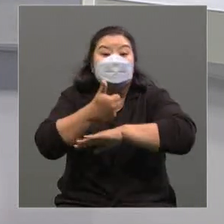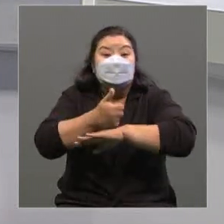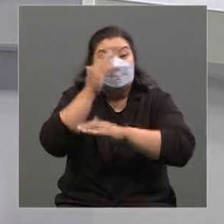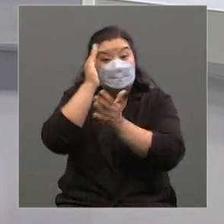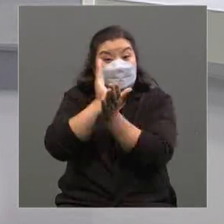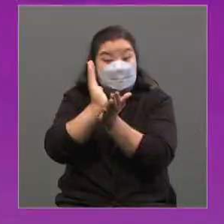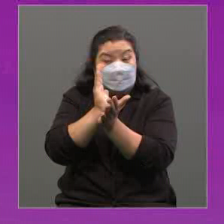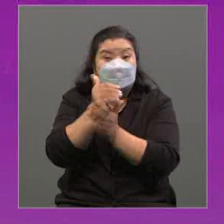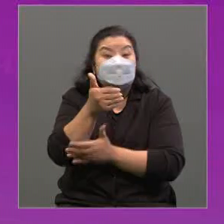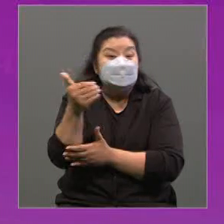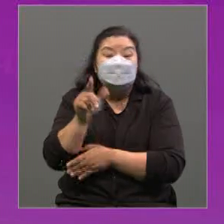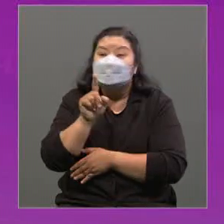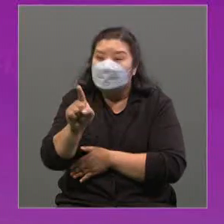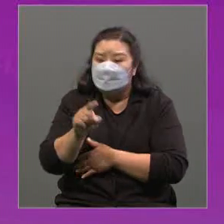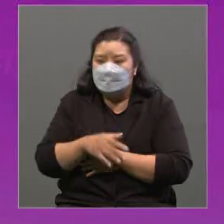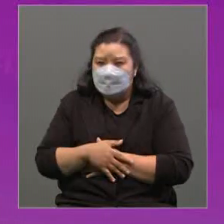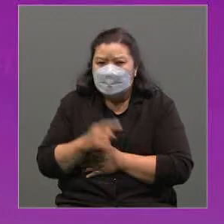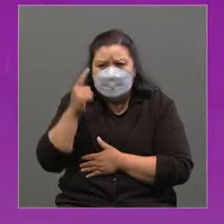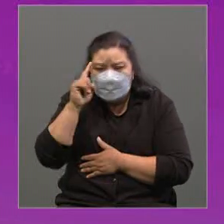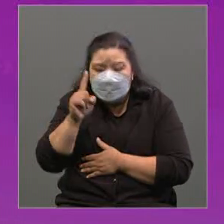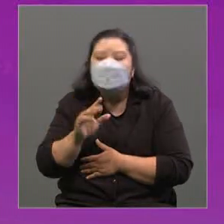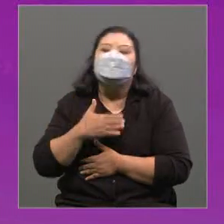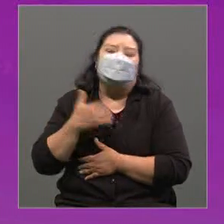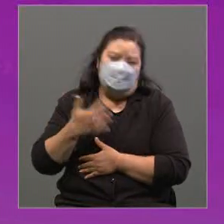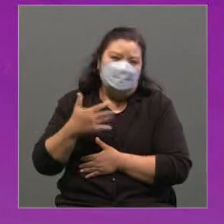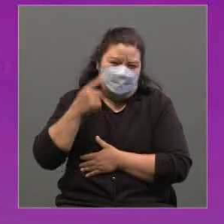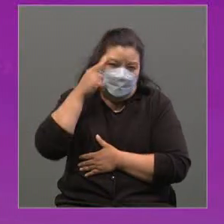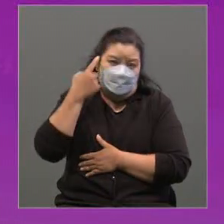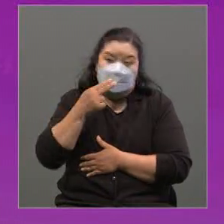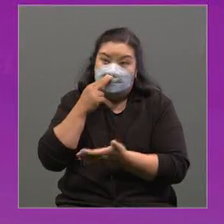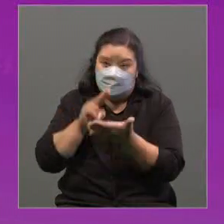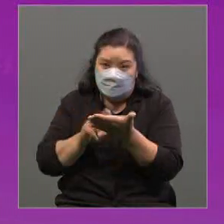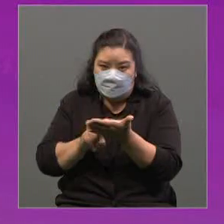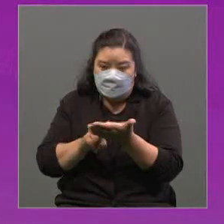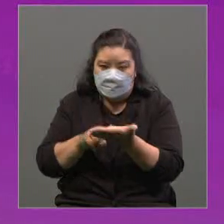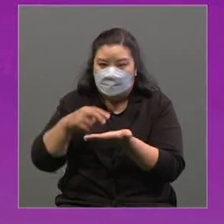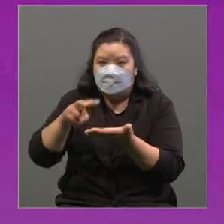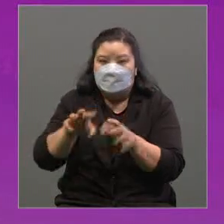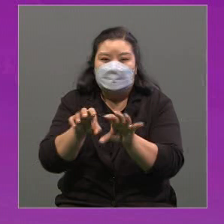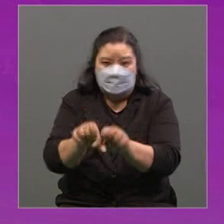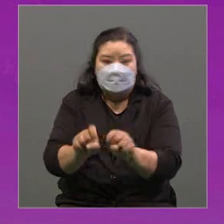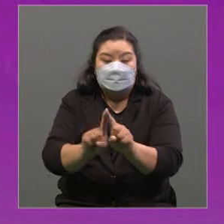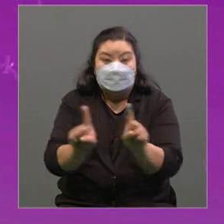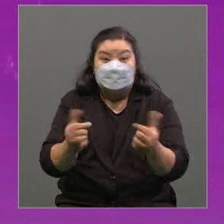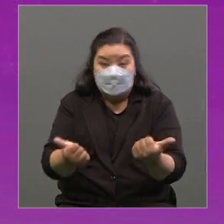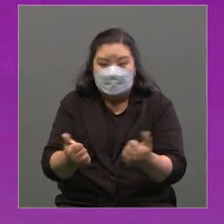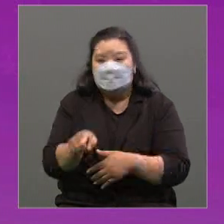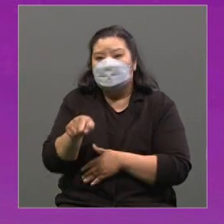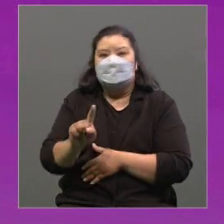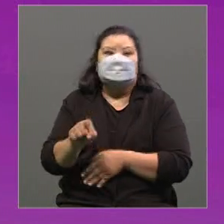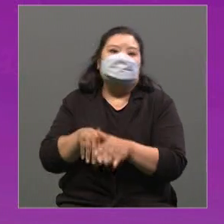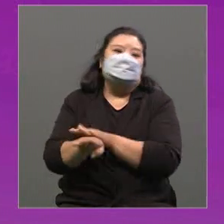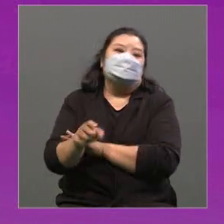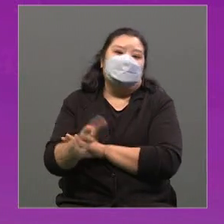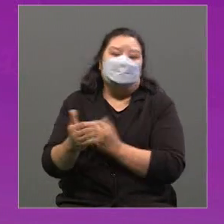าติก็ยืนยันว่ารู้ตัวผู้กระทำผิดแล้วนะคะแล้วก็มีการออกหมายจับแล้วเพียงแต่ว่าตอนนี้เนี่ยออกนอกประเทศไปแล้วจึงจ